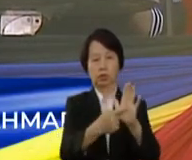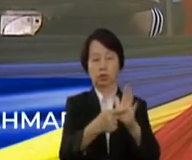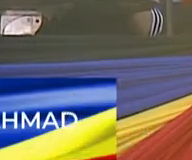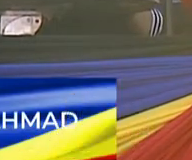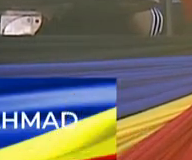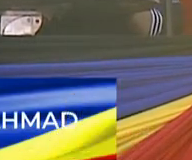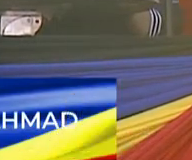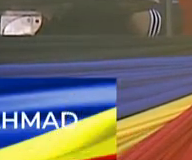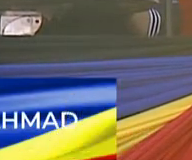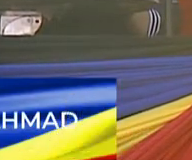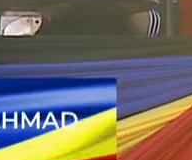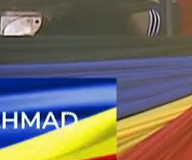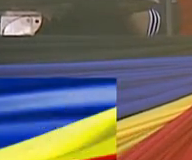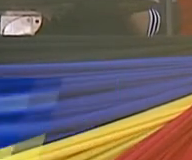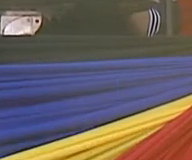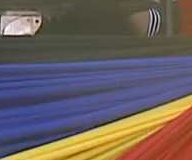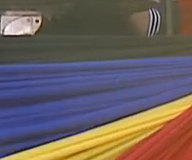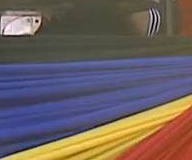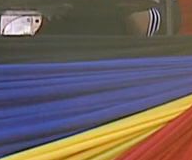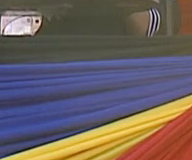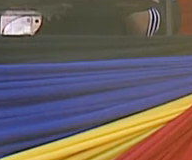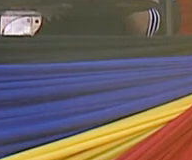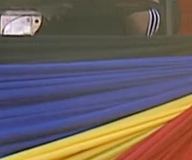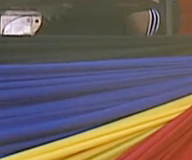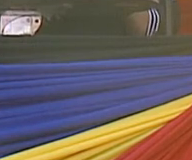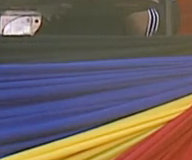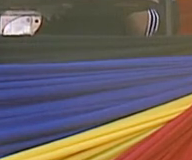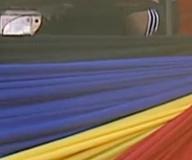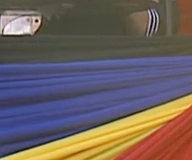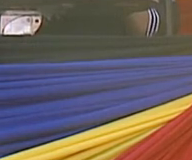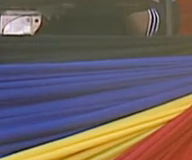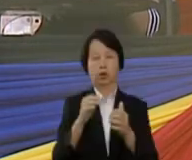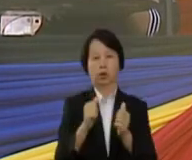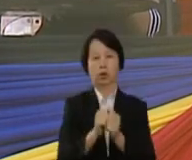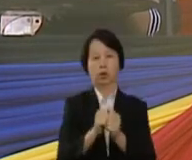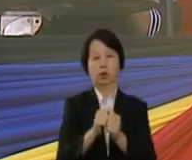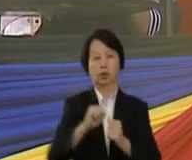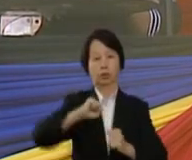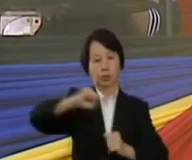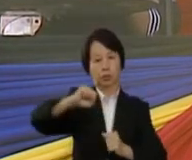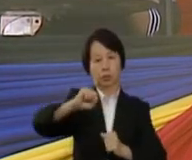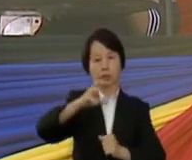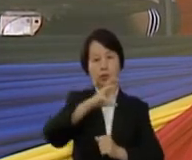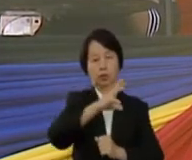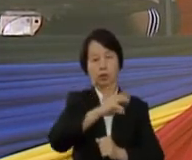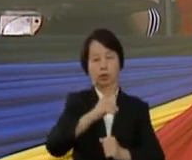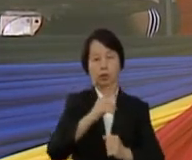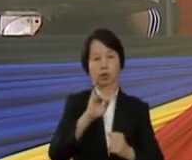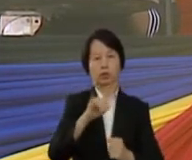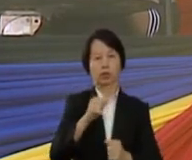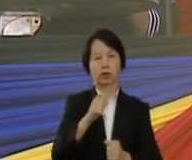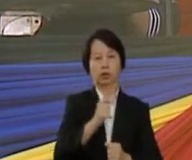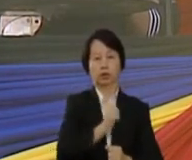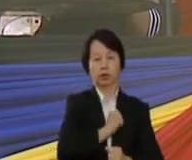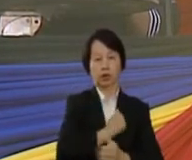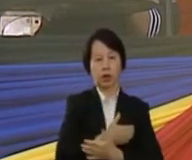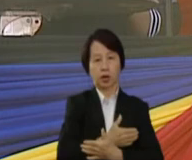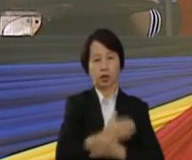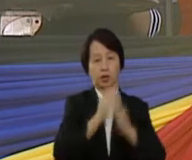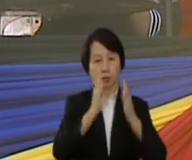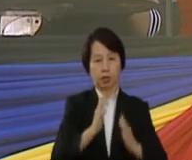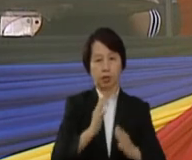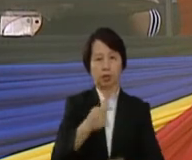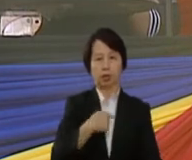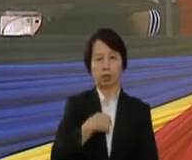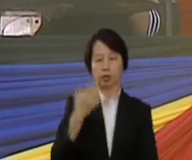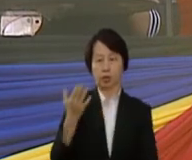semangat cintakan negara dengan menekankan semangat patriotisme, perjuangan, jati diri anak bangsa.